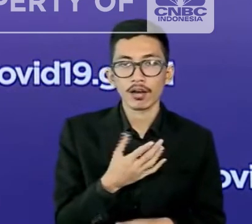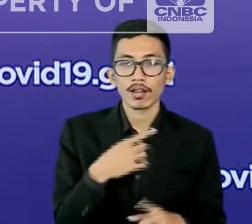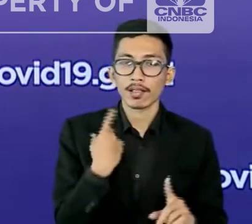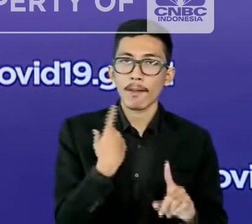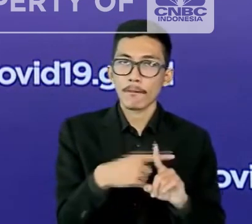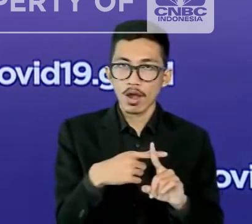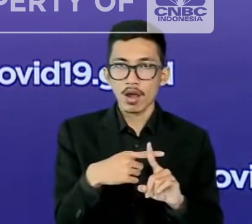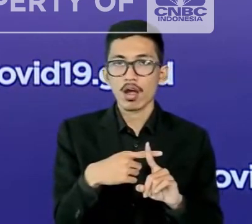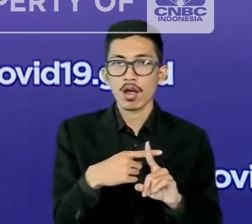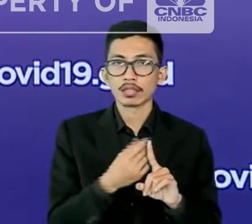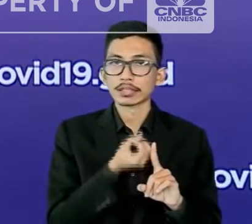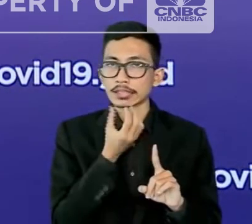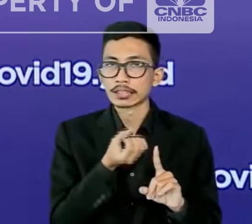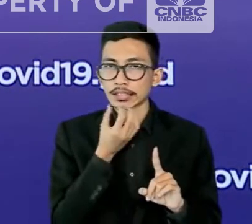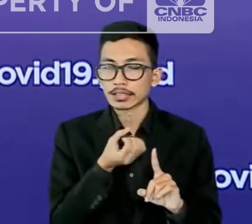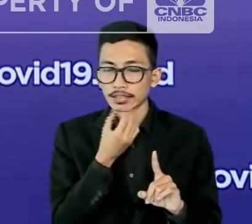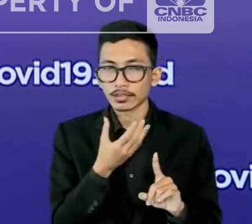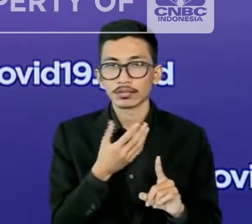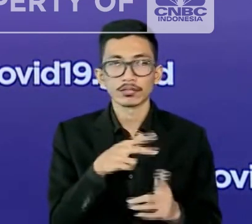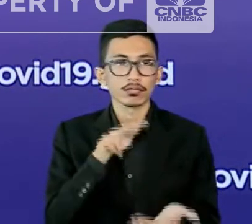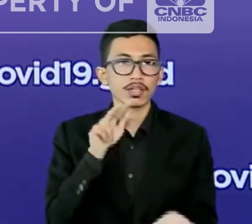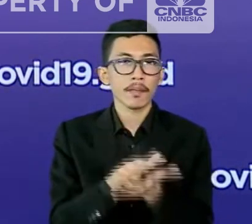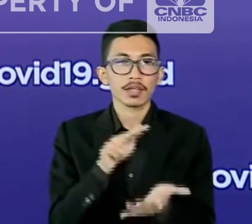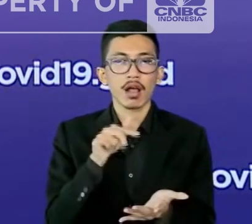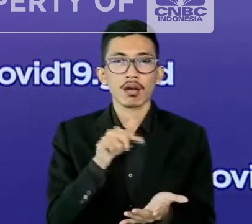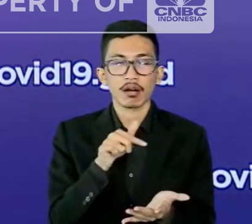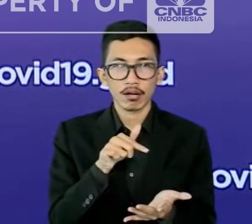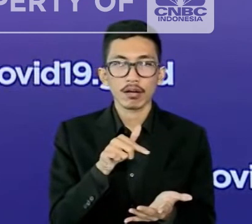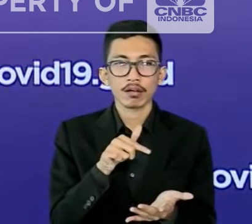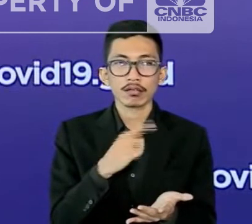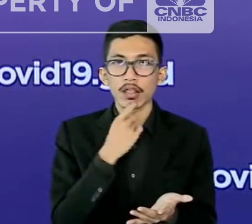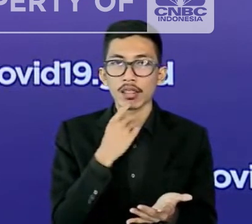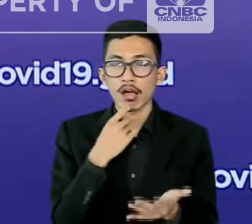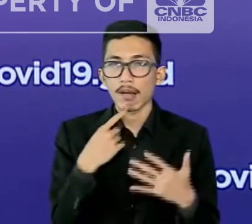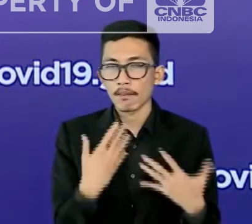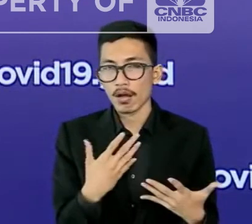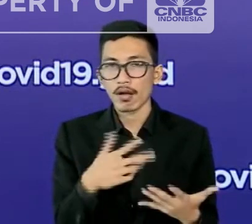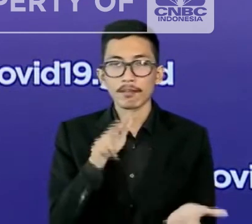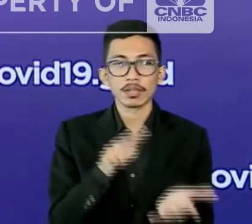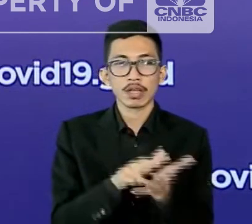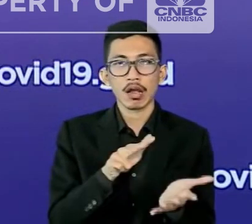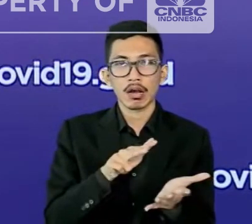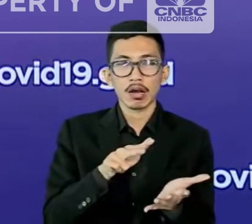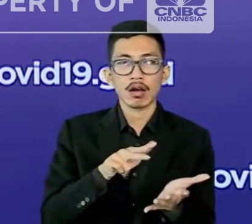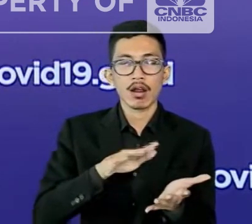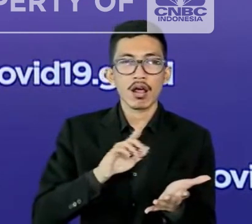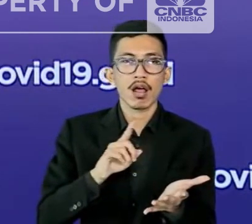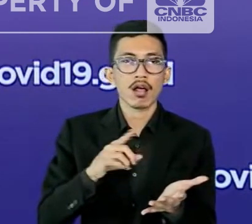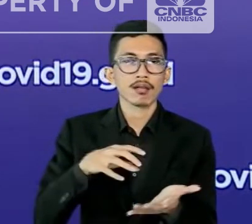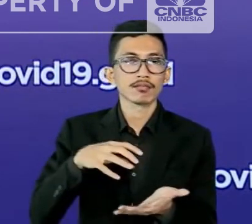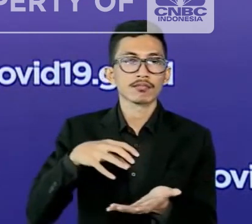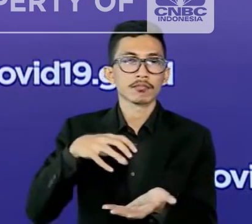terkait dengan kebijakan yang ini menyangkut kebijakan di hilir ke hulu